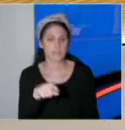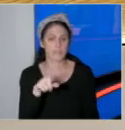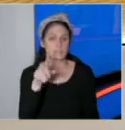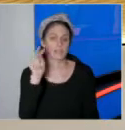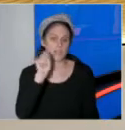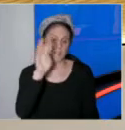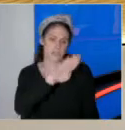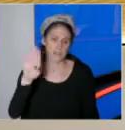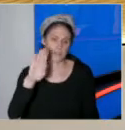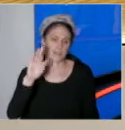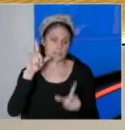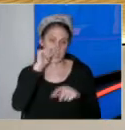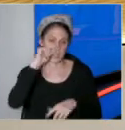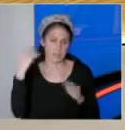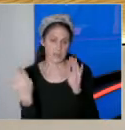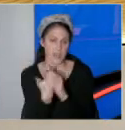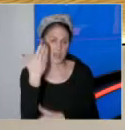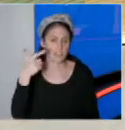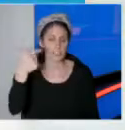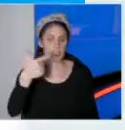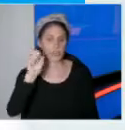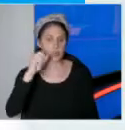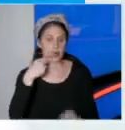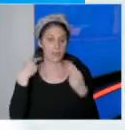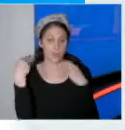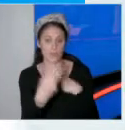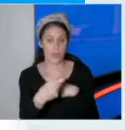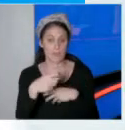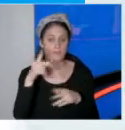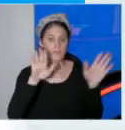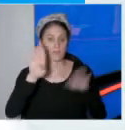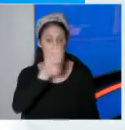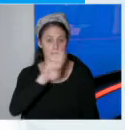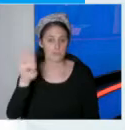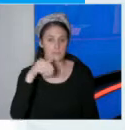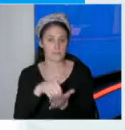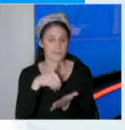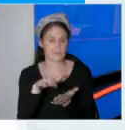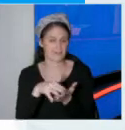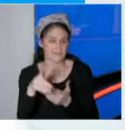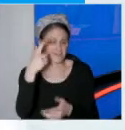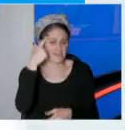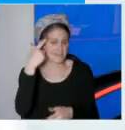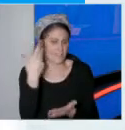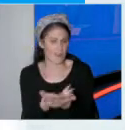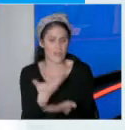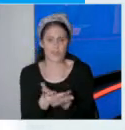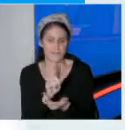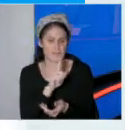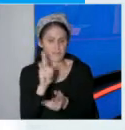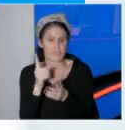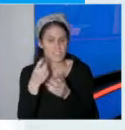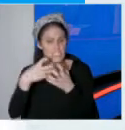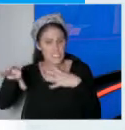הדברים שלה מחדש. גדעון סער צייץ בתגובה לדברים. נתניהו ממשיך בהפצת בדיות נטולות כל בסיס עובדתי בשיסוי